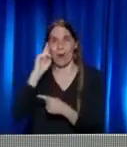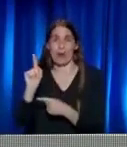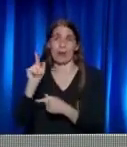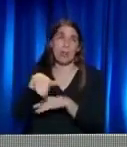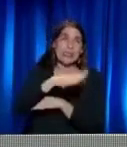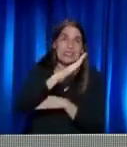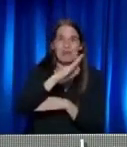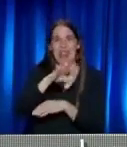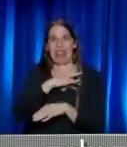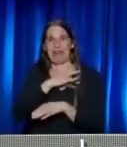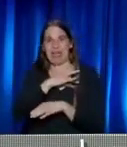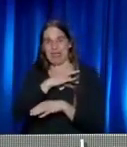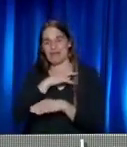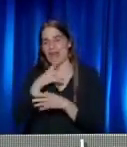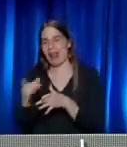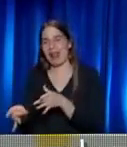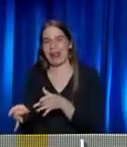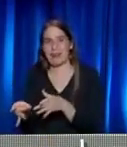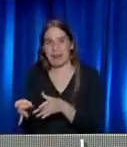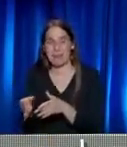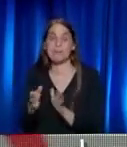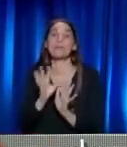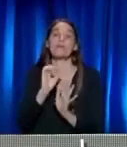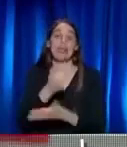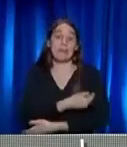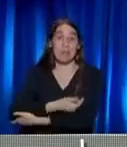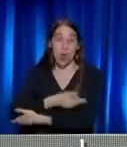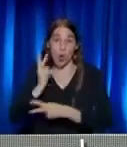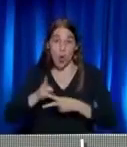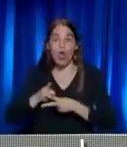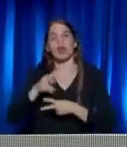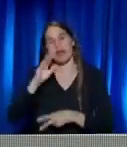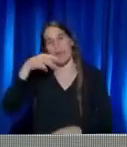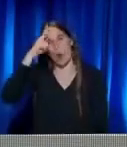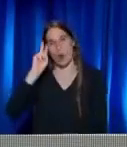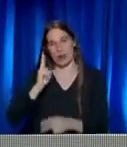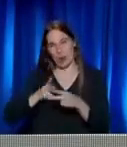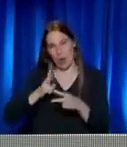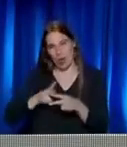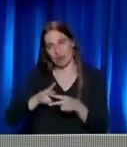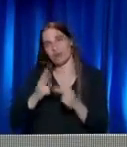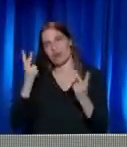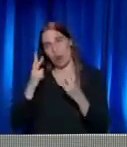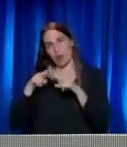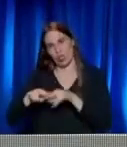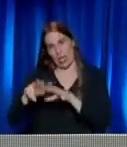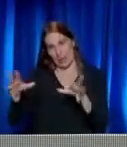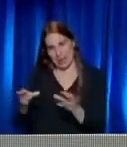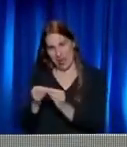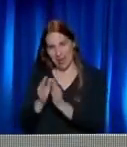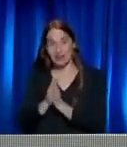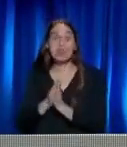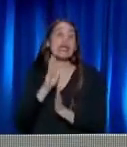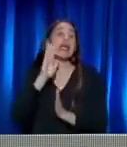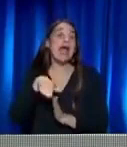יוצאים ונדבקים בחוץ. ולכן, בדרך כלל, אם התינוק חולה, זה אומר שגם ההורים שלו הם כבר חולים, וברור שמשאירים אותם ביחד. אבל גם אם